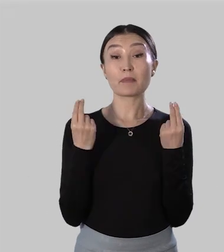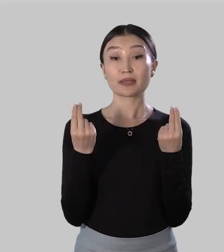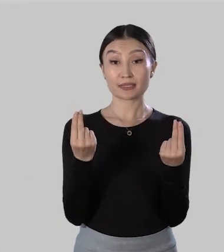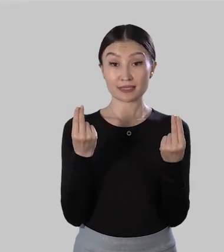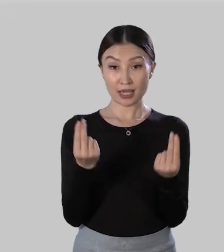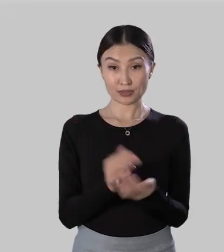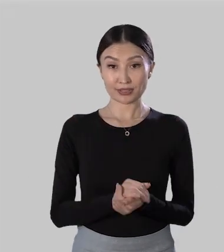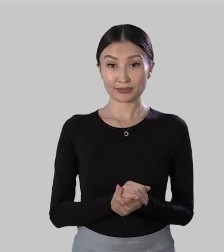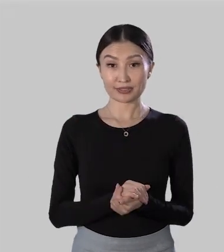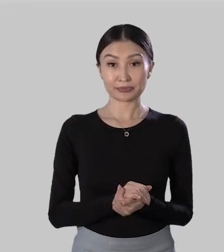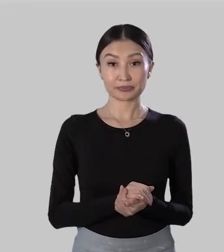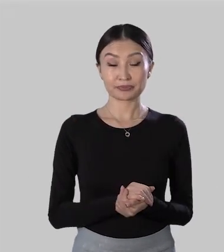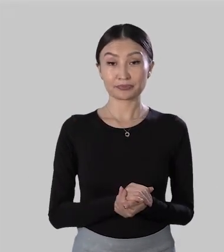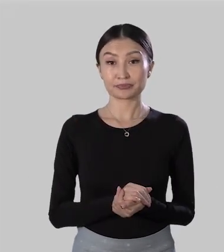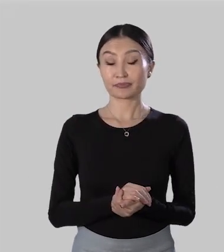потрясающая вещь.